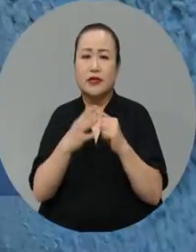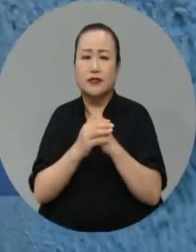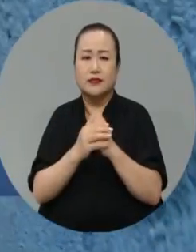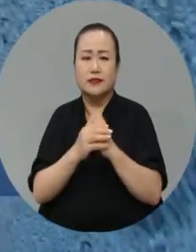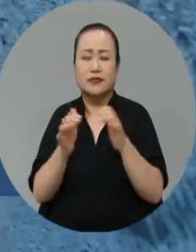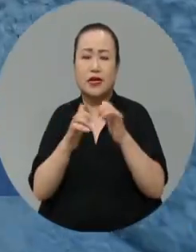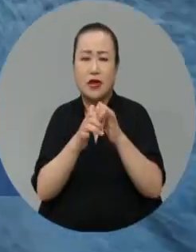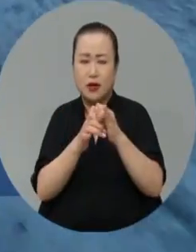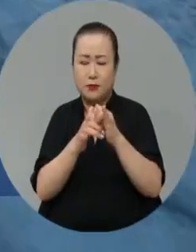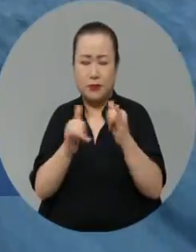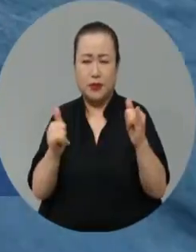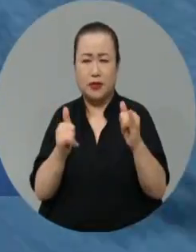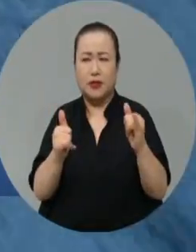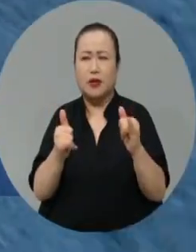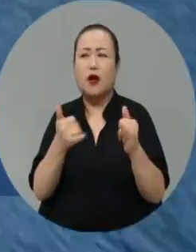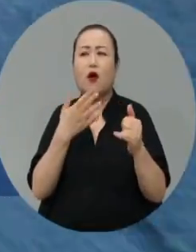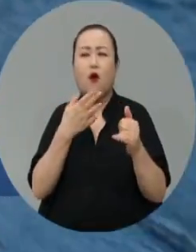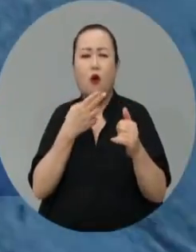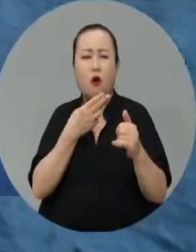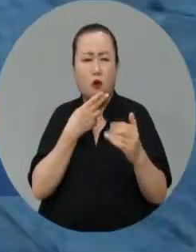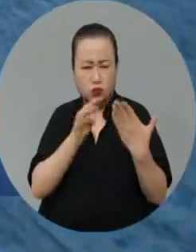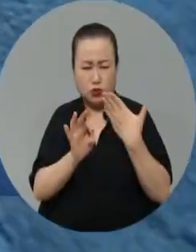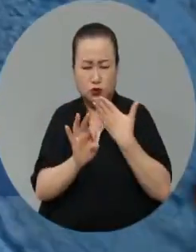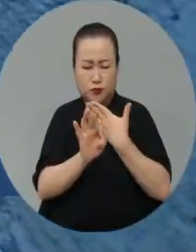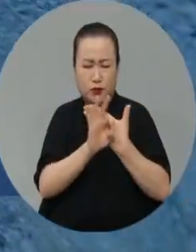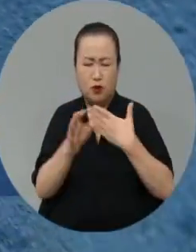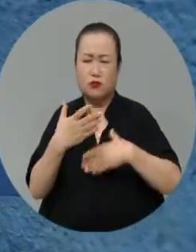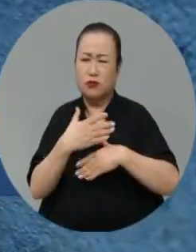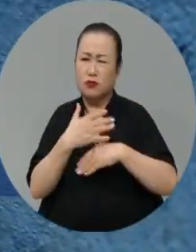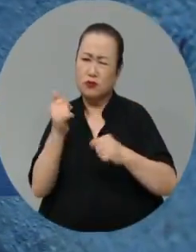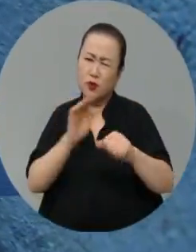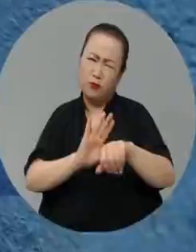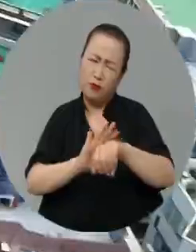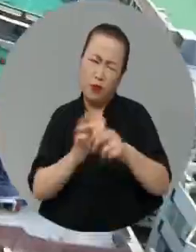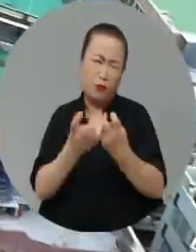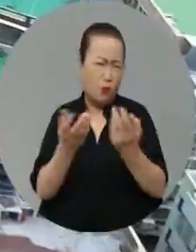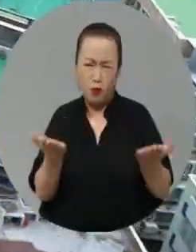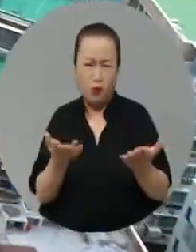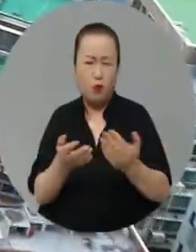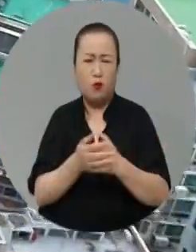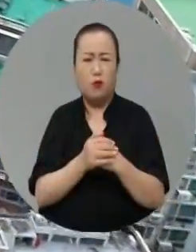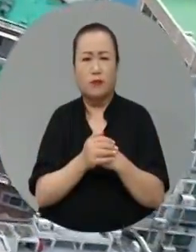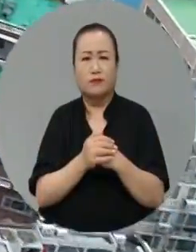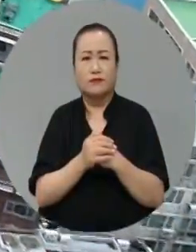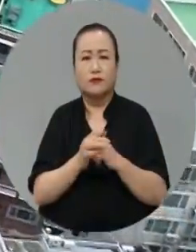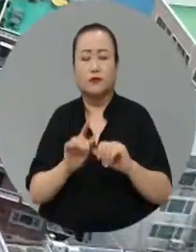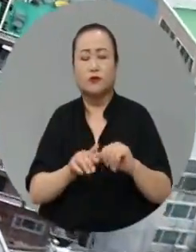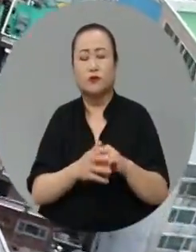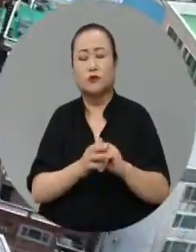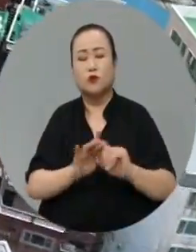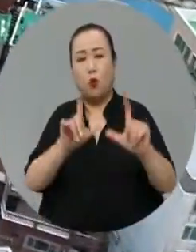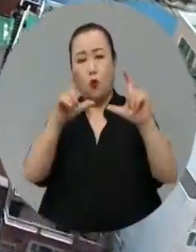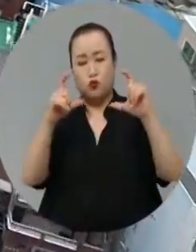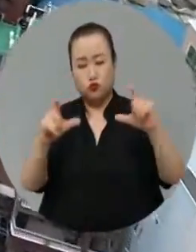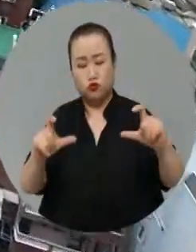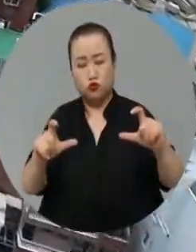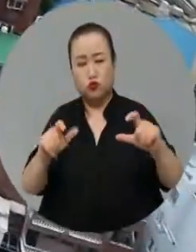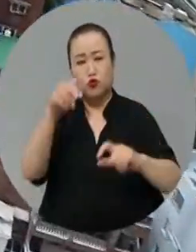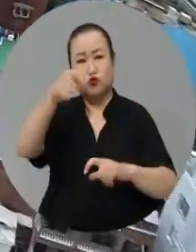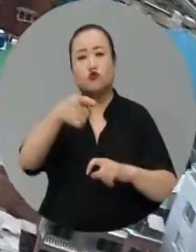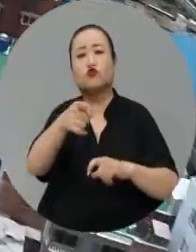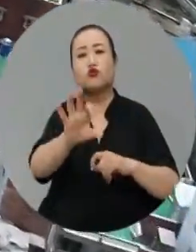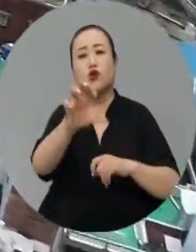댄이 안 가면 뭐 안전띠 두르고 이런 방안밖에 사실상은 없는 상황인 거야. 동구 수정동의 한 마을